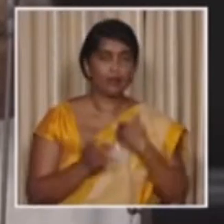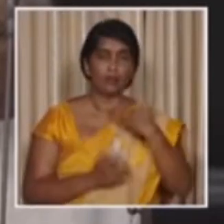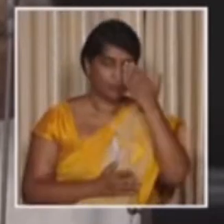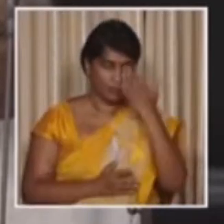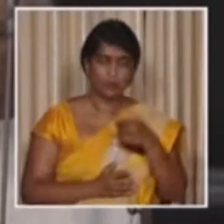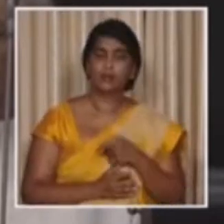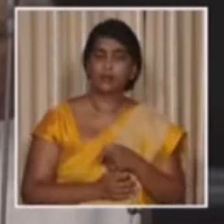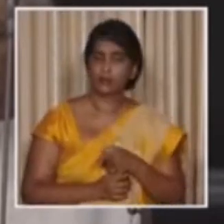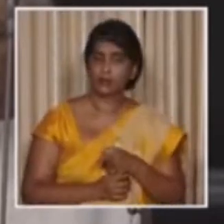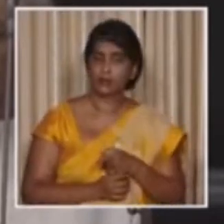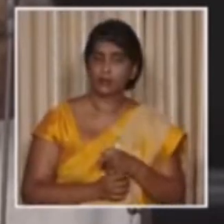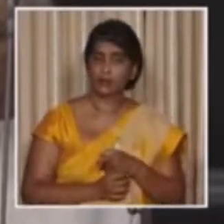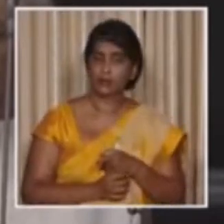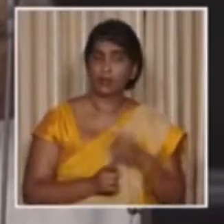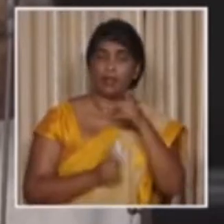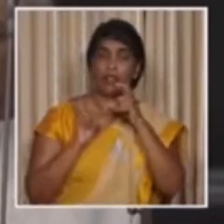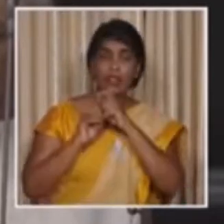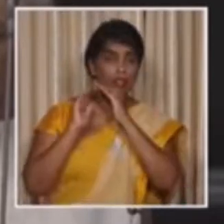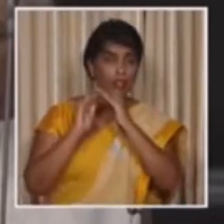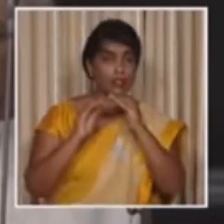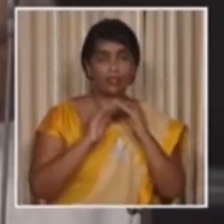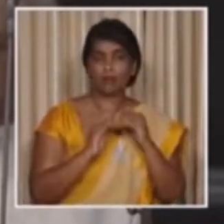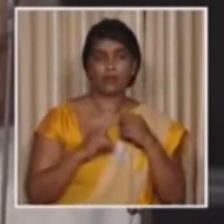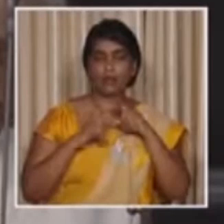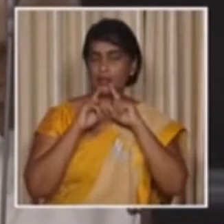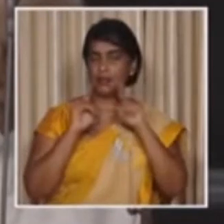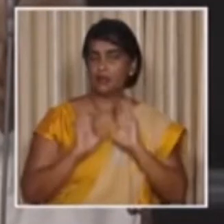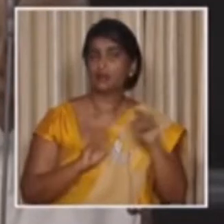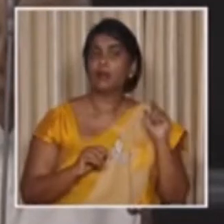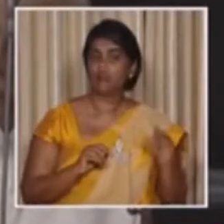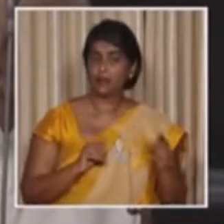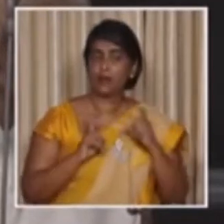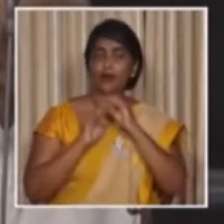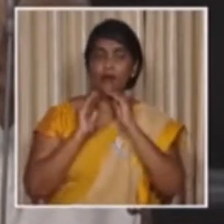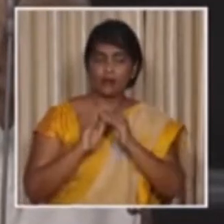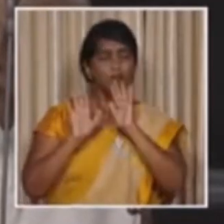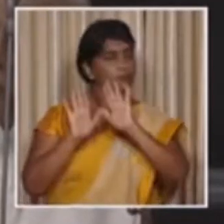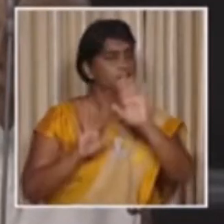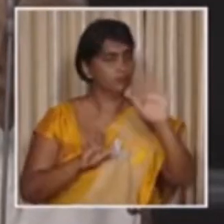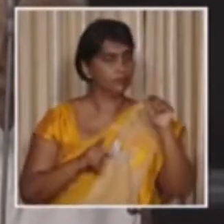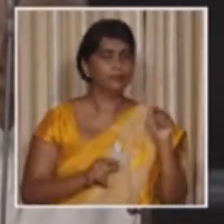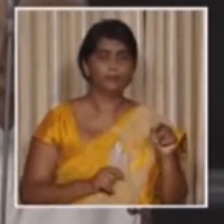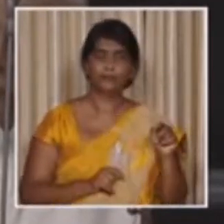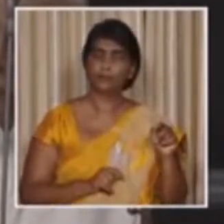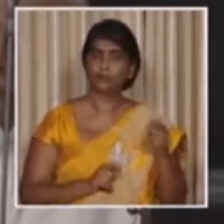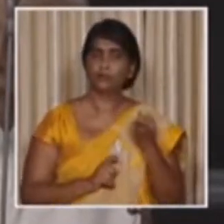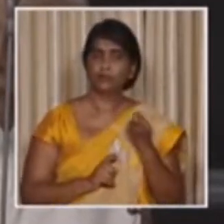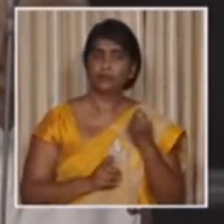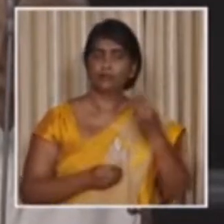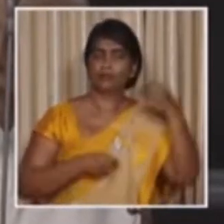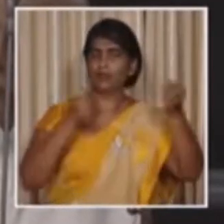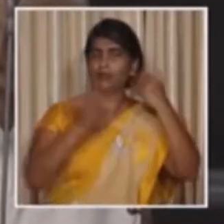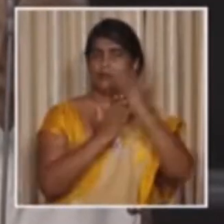කරුණාකරලා අනික් දෙපාර්තමේන්තු ගැන අපි කියන්නේ නැහැ කියලා. ඉතින් එක එක දෙපාර්තමේන්තුවේ එක එක මේ මුදල් අපිට